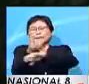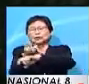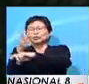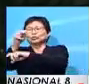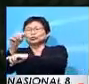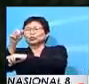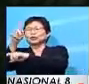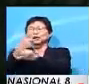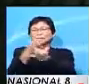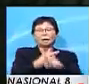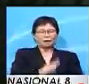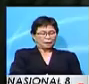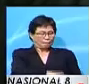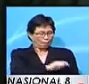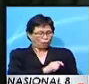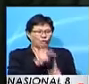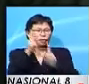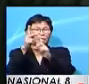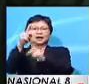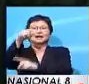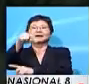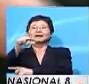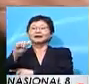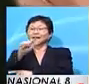ya, dari Barcelona ke Gaza.